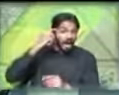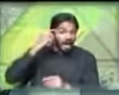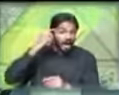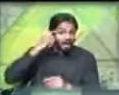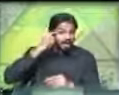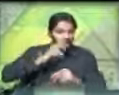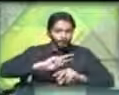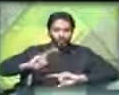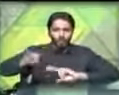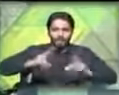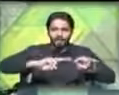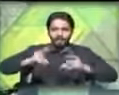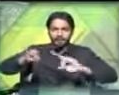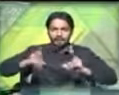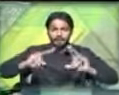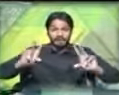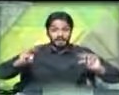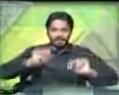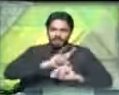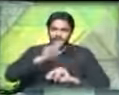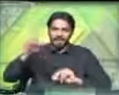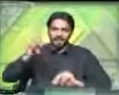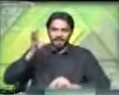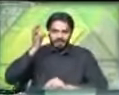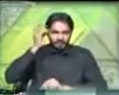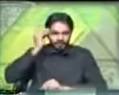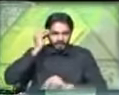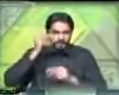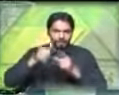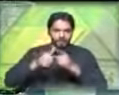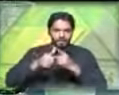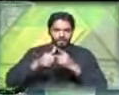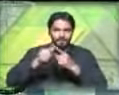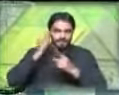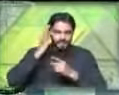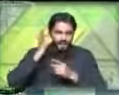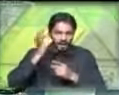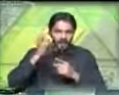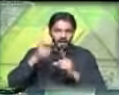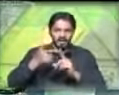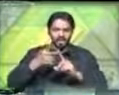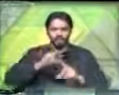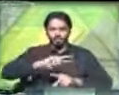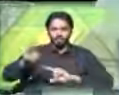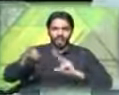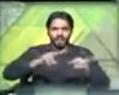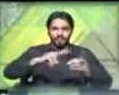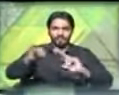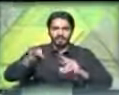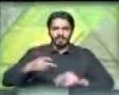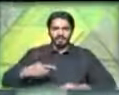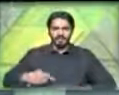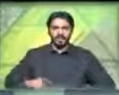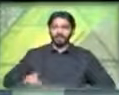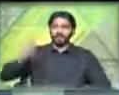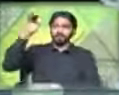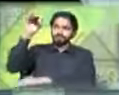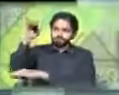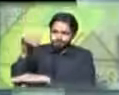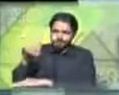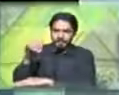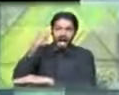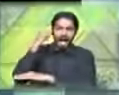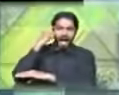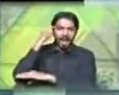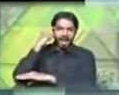الفهم والإدراك والاستيعاب، وهذا رزق أيضا، وهذا رزق أيضا، بل هو من